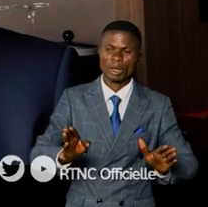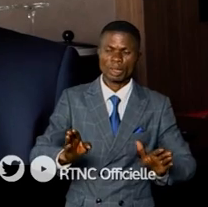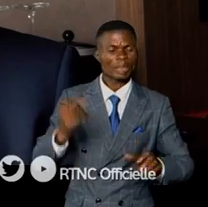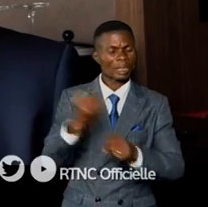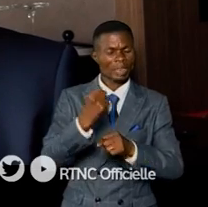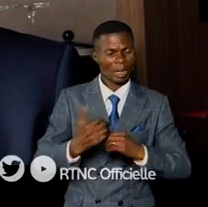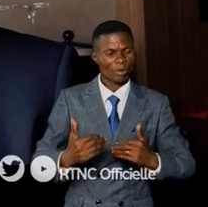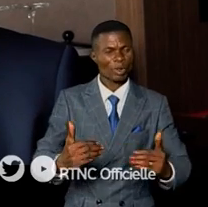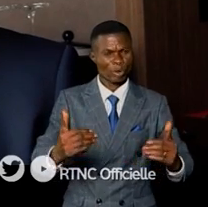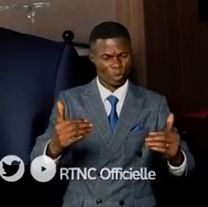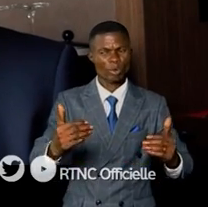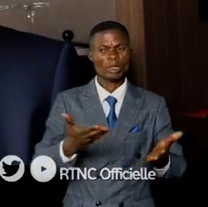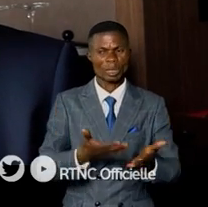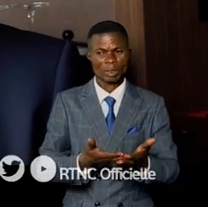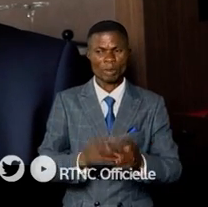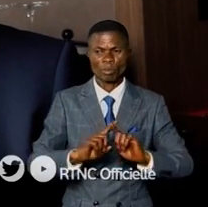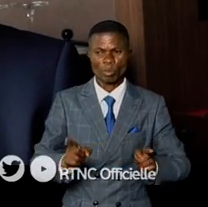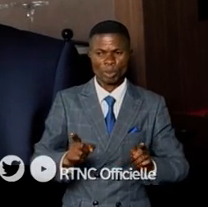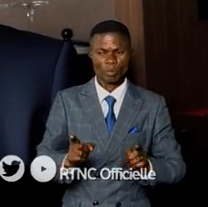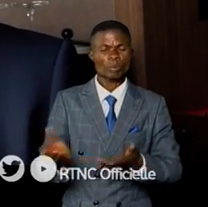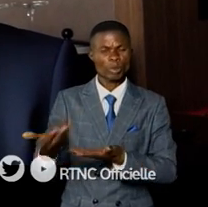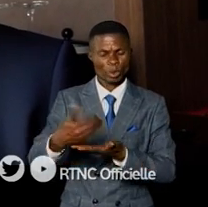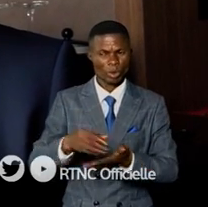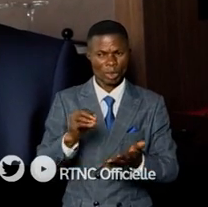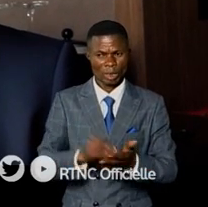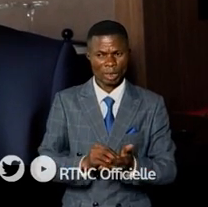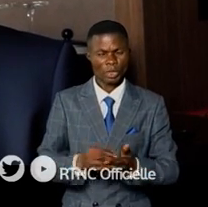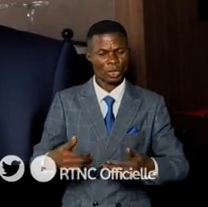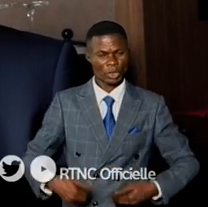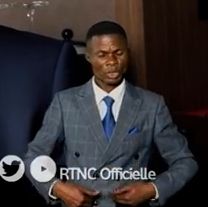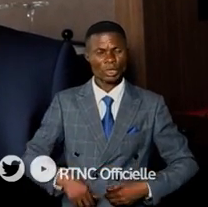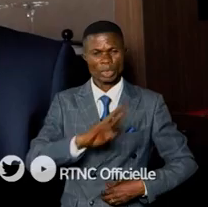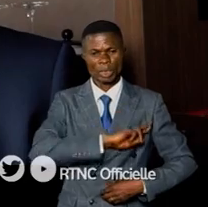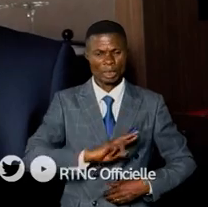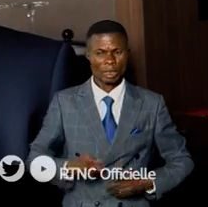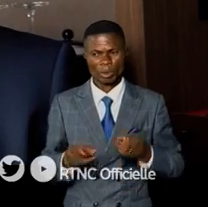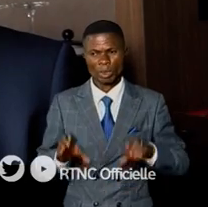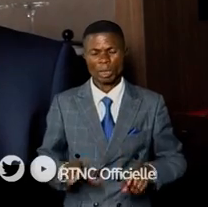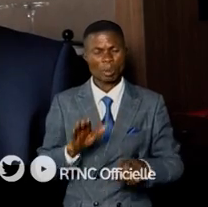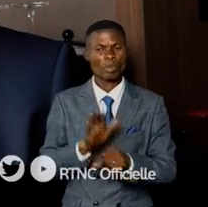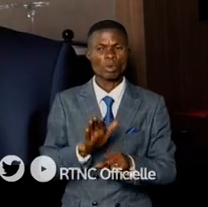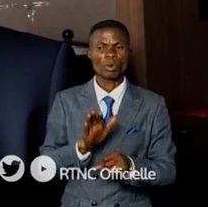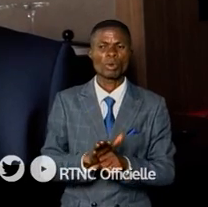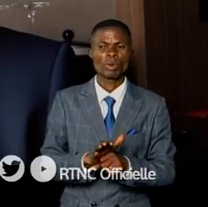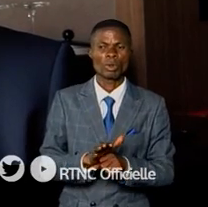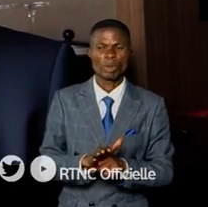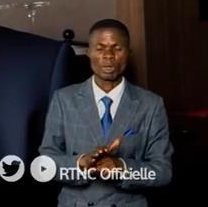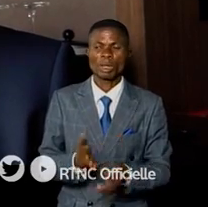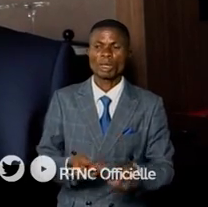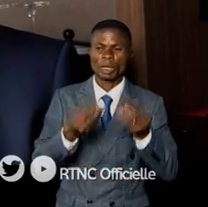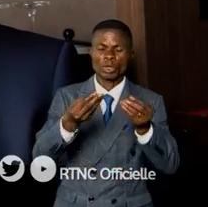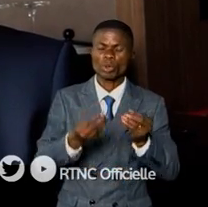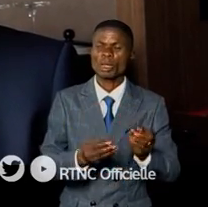travail. Mais qu'on vient d'un autre monde, et moi je viens de la RDC, et il m'importe d'apporter un